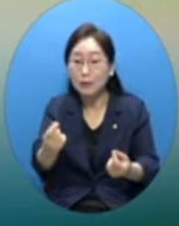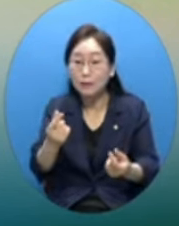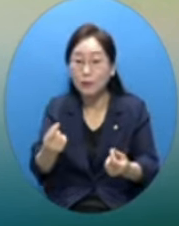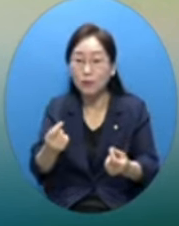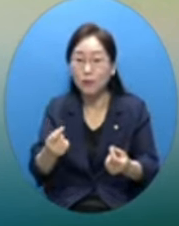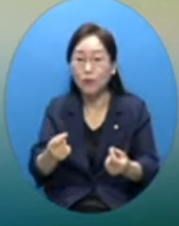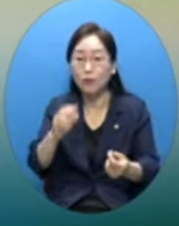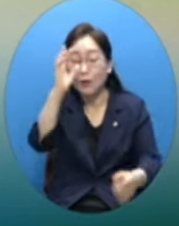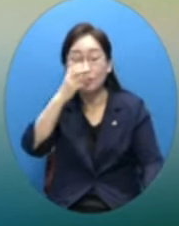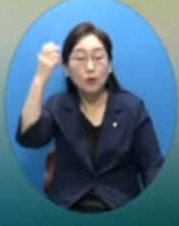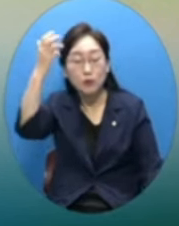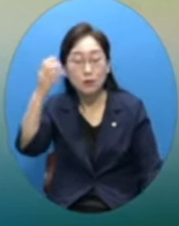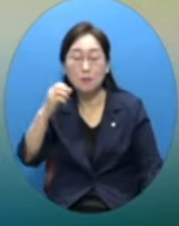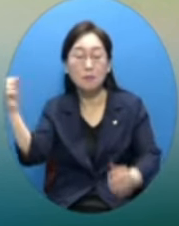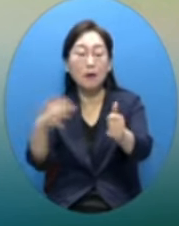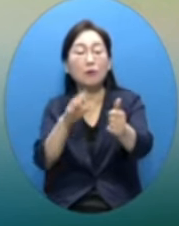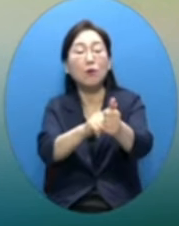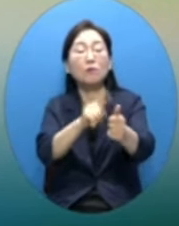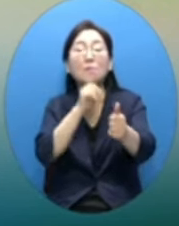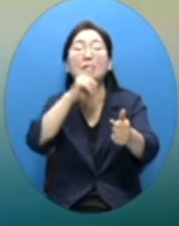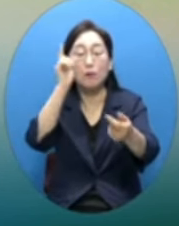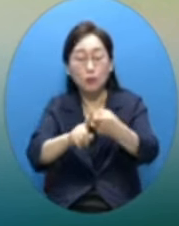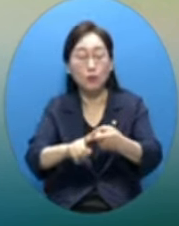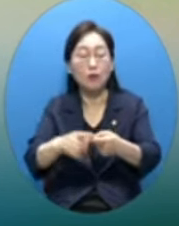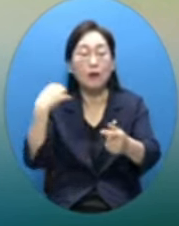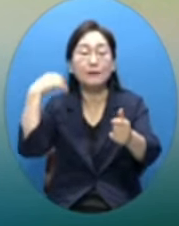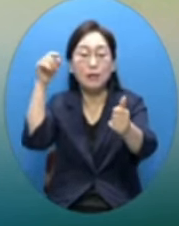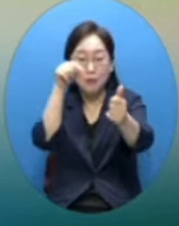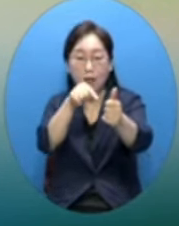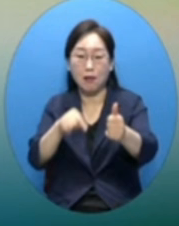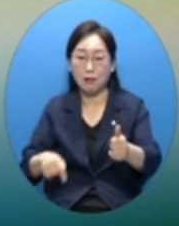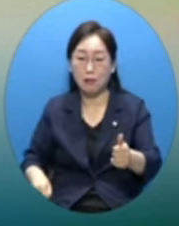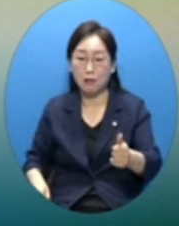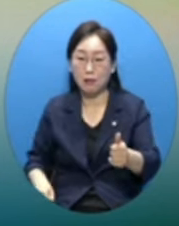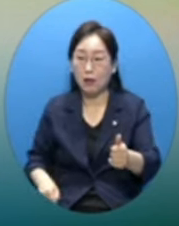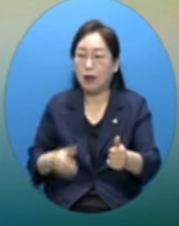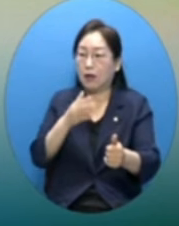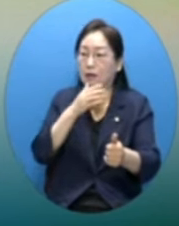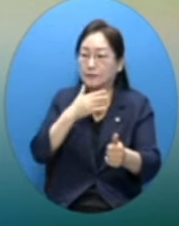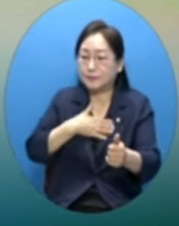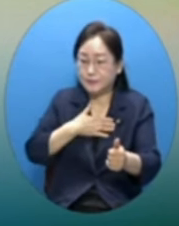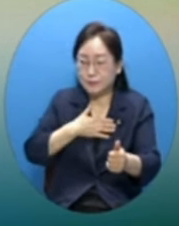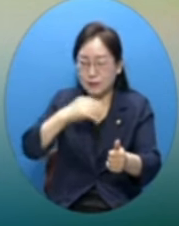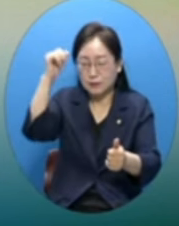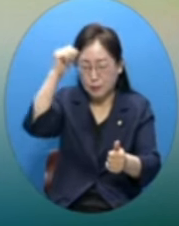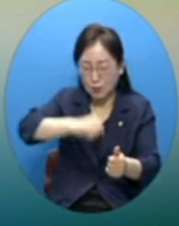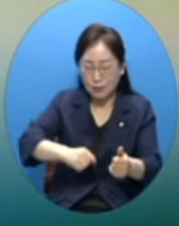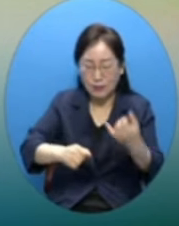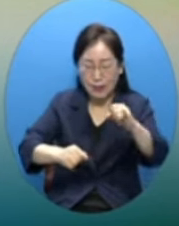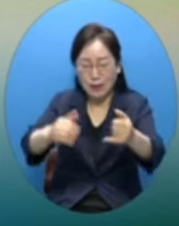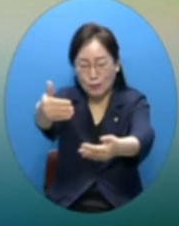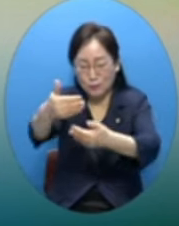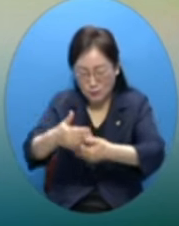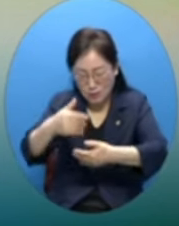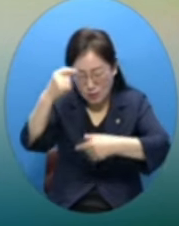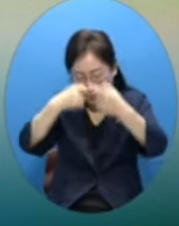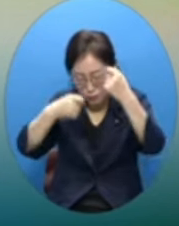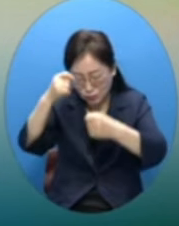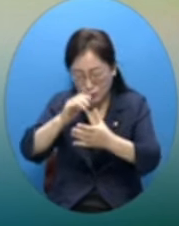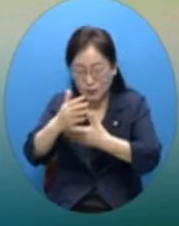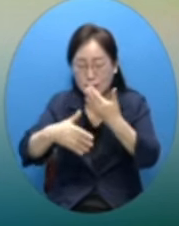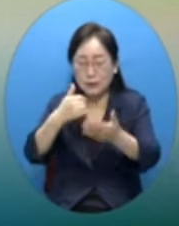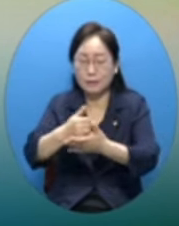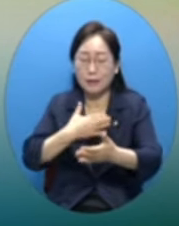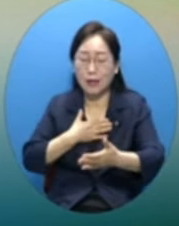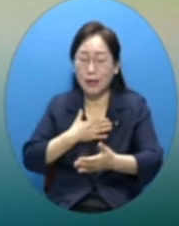이제 내가 한 말에 대해 책임을 질 다라고 하시더군요 그래서 그 새벽에 아이를 붙잡고 고백했습니다 하나님